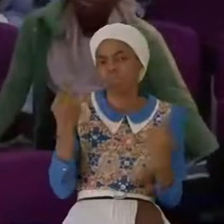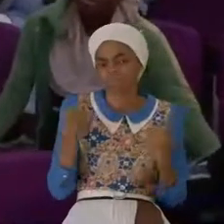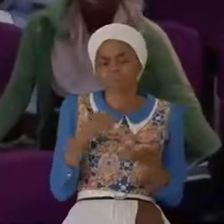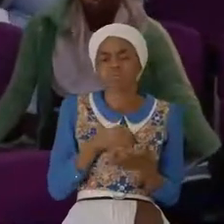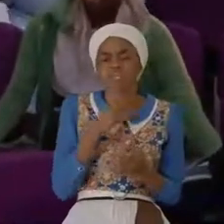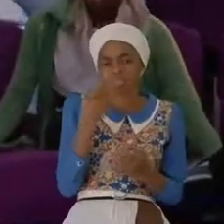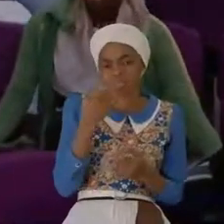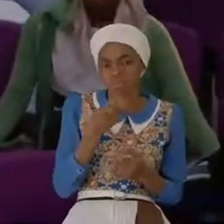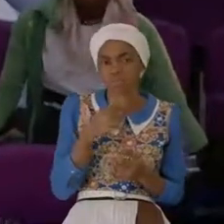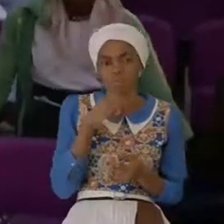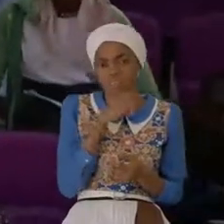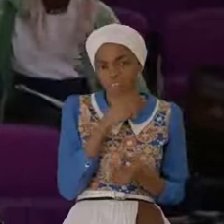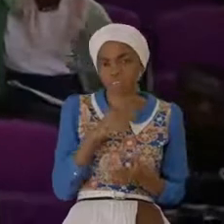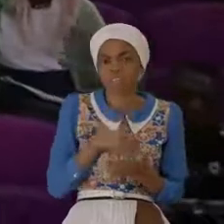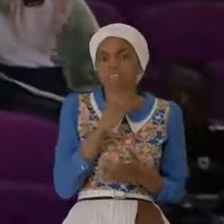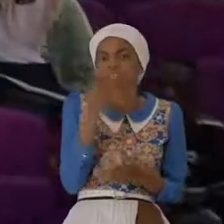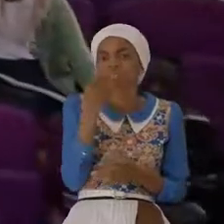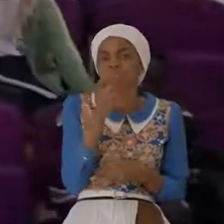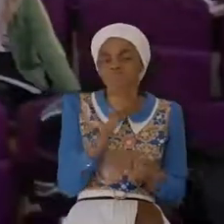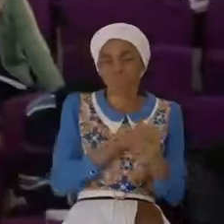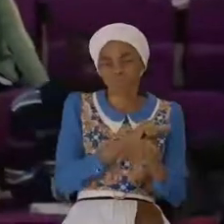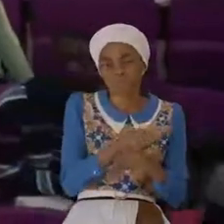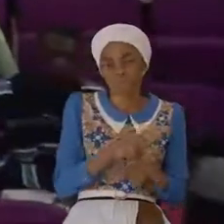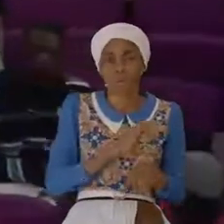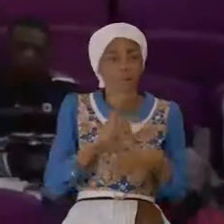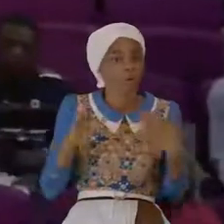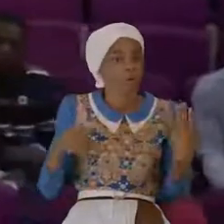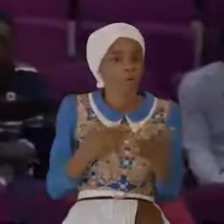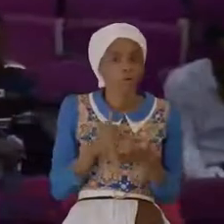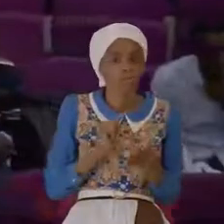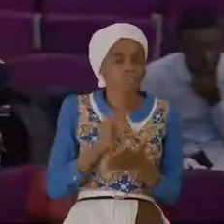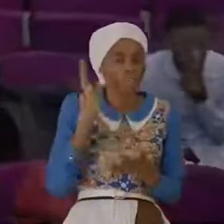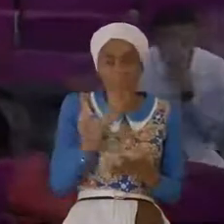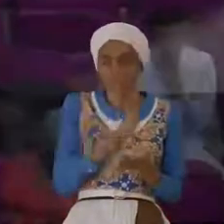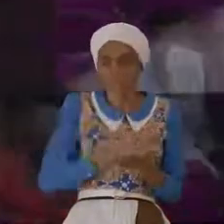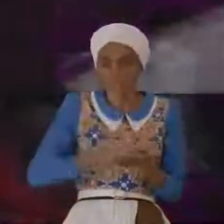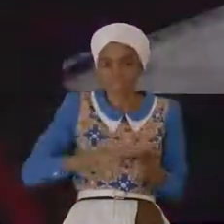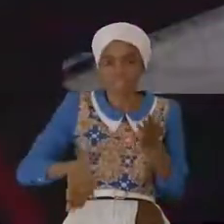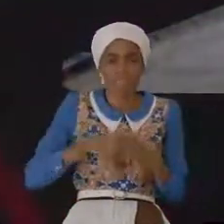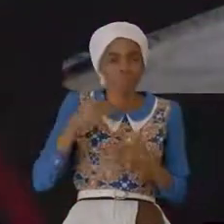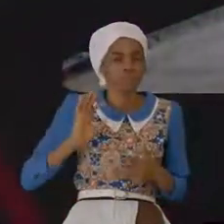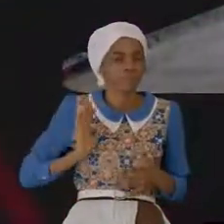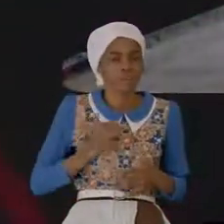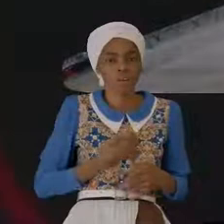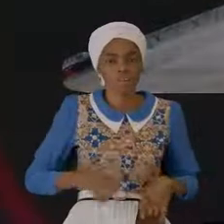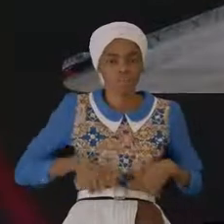petit mensonge, c'est une petite tromperie, que tout cela soit purifié de nos